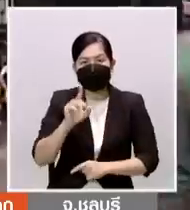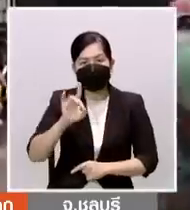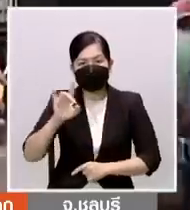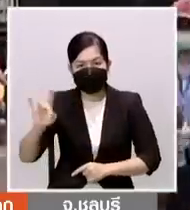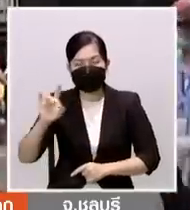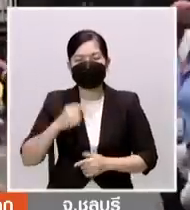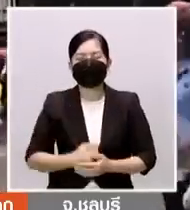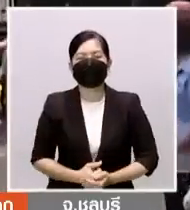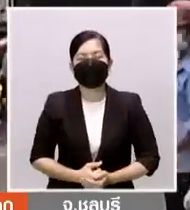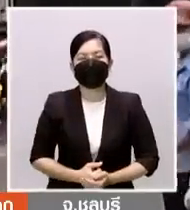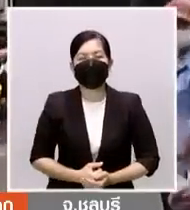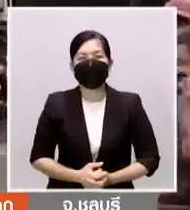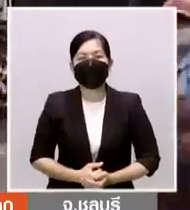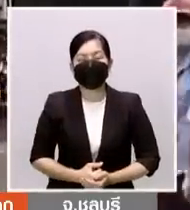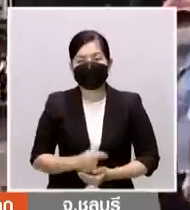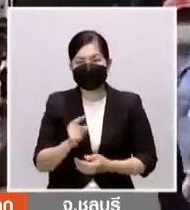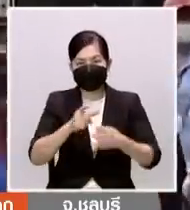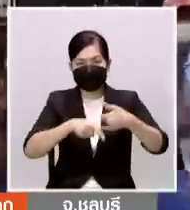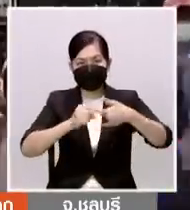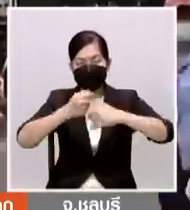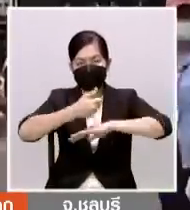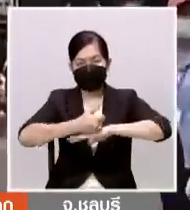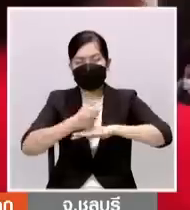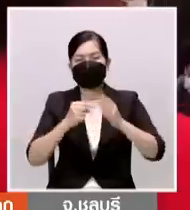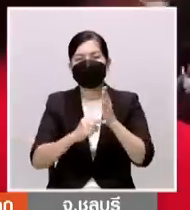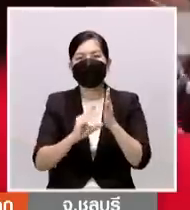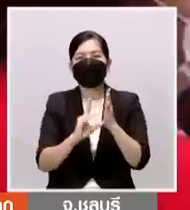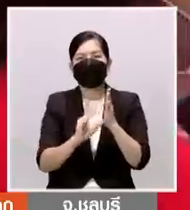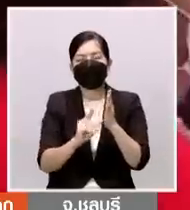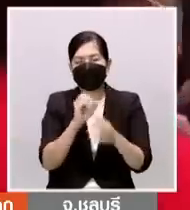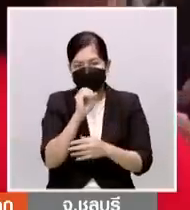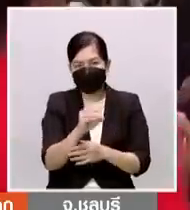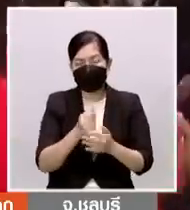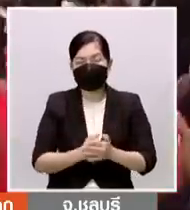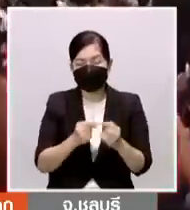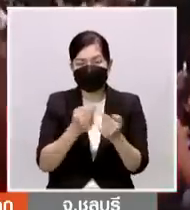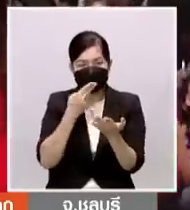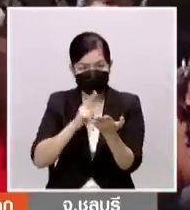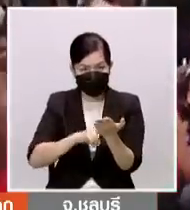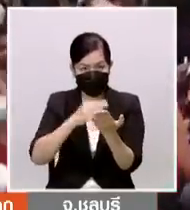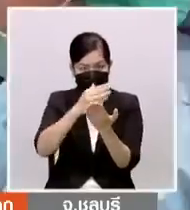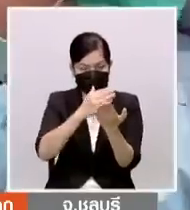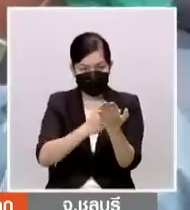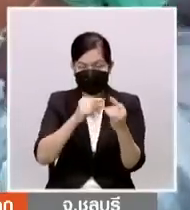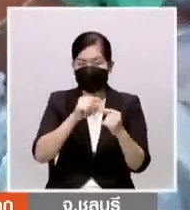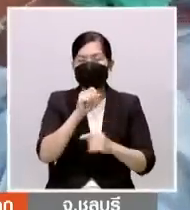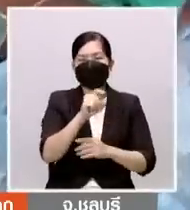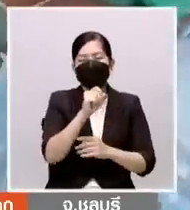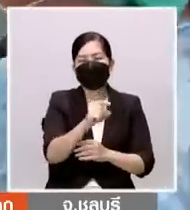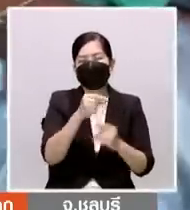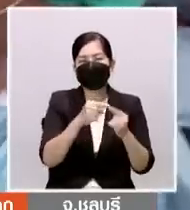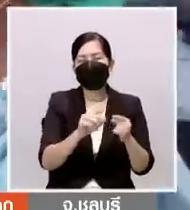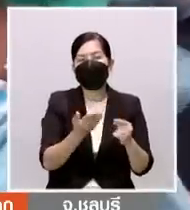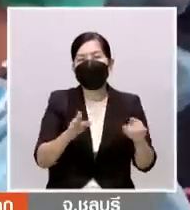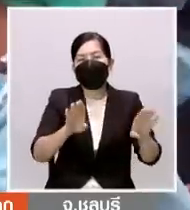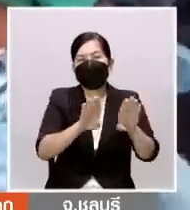นายภัครธรเทียนชัยผู้ว่าราชการจังหวัดชลบุรีค่ะมีการออกหนังสือคำสั่งด่วนให้ปิดแคมป์คนงานที่ตำบลเขา